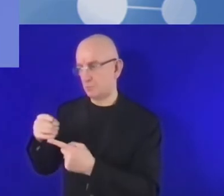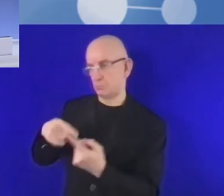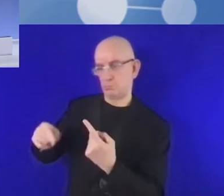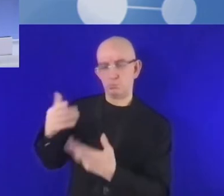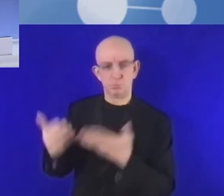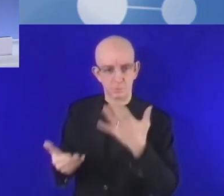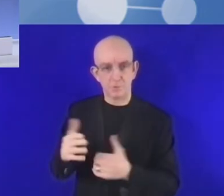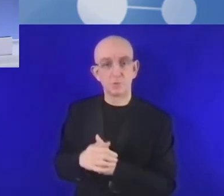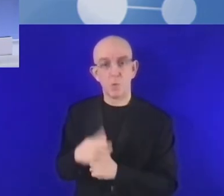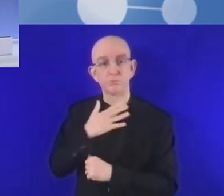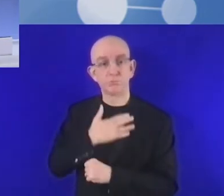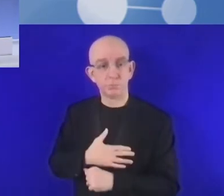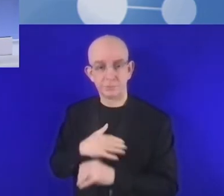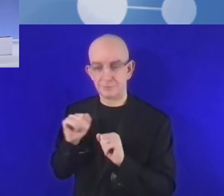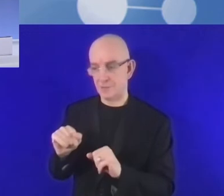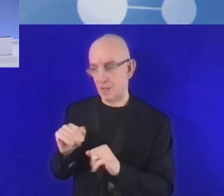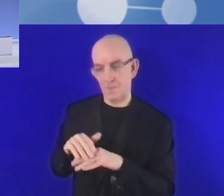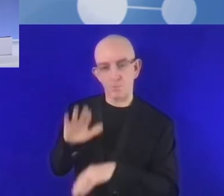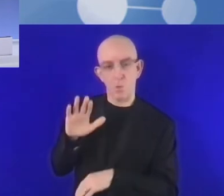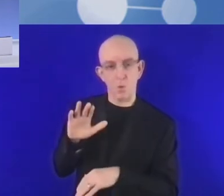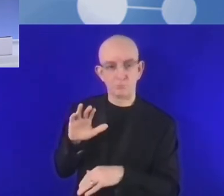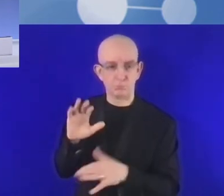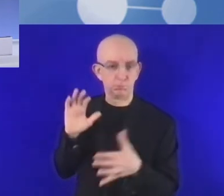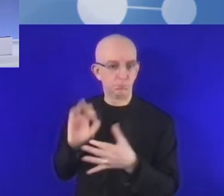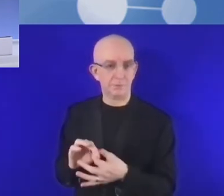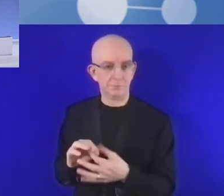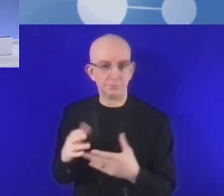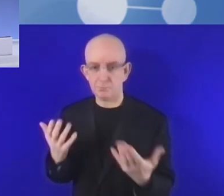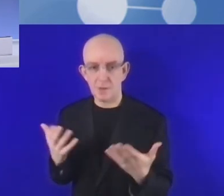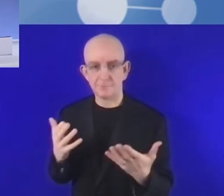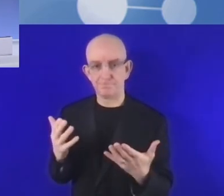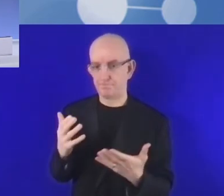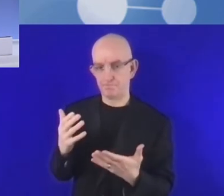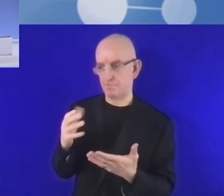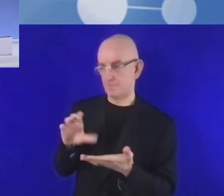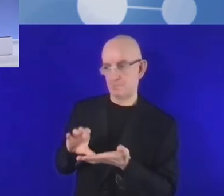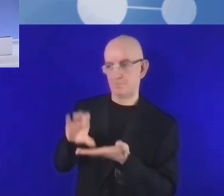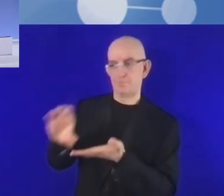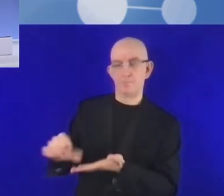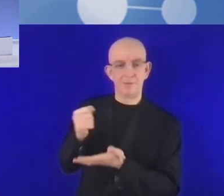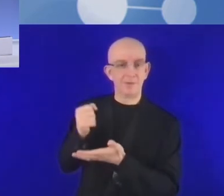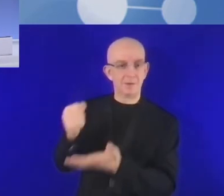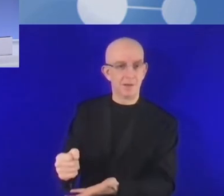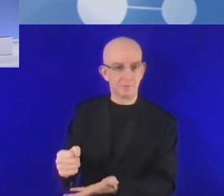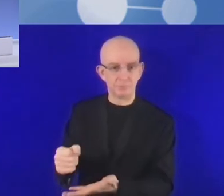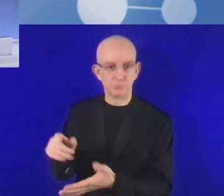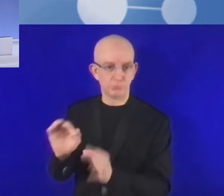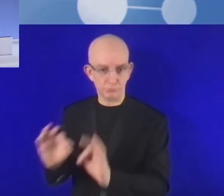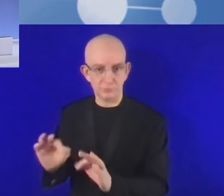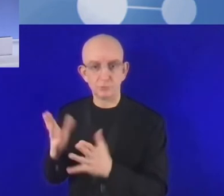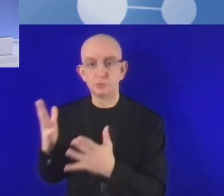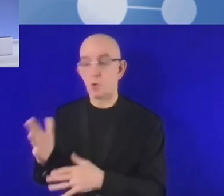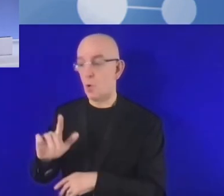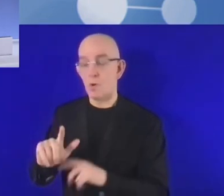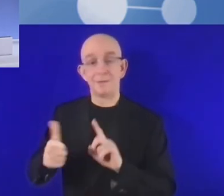这个投资的问题我们有可能在后续再讨论，如果时间允许。那现在我想